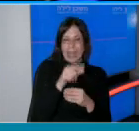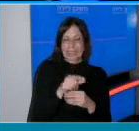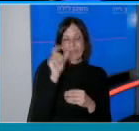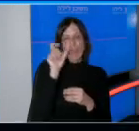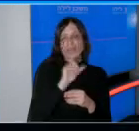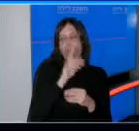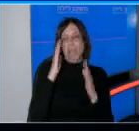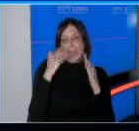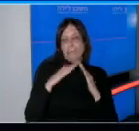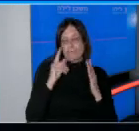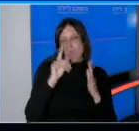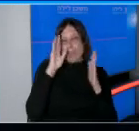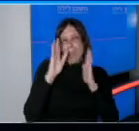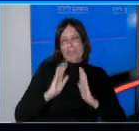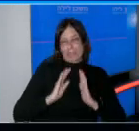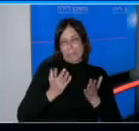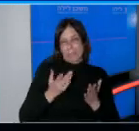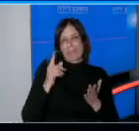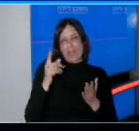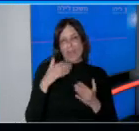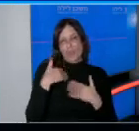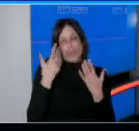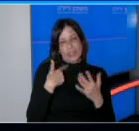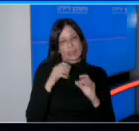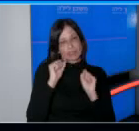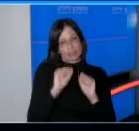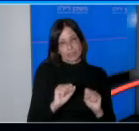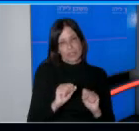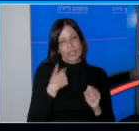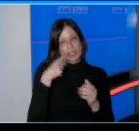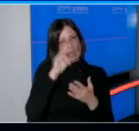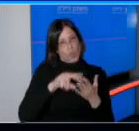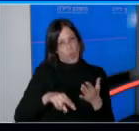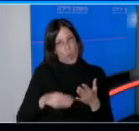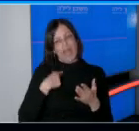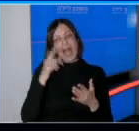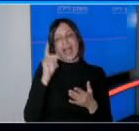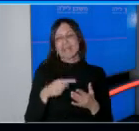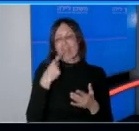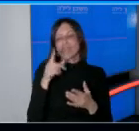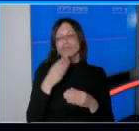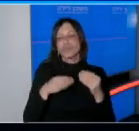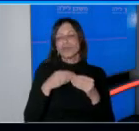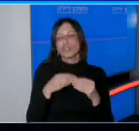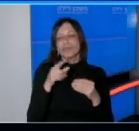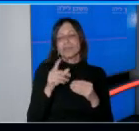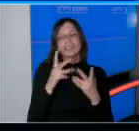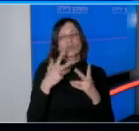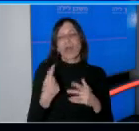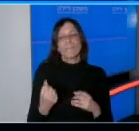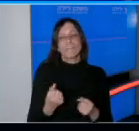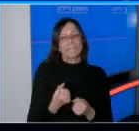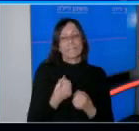ואנשים לא מאמינים לי. ואת נותנת לי תימוכים, אני קורא את זה, ואני גם, אני חייב להגיד שאת משתמשת בזה בצורה